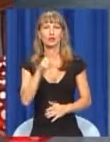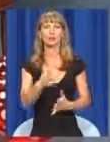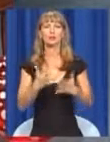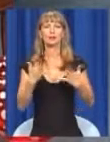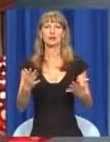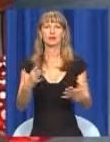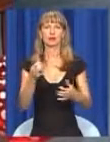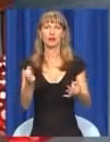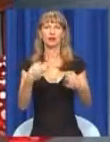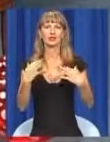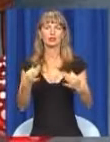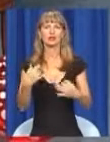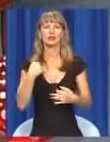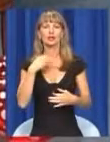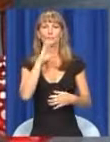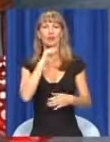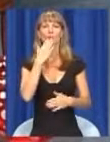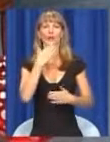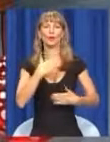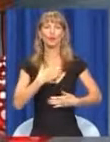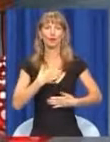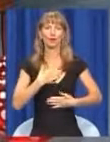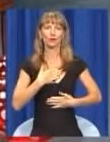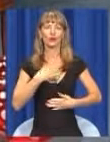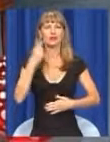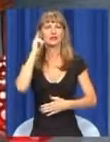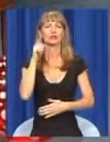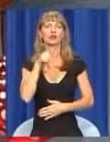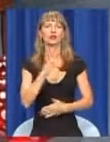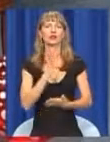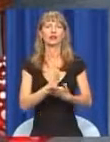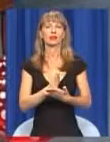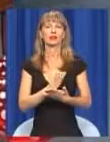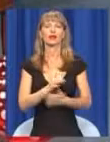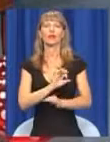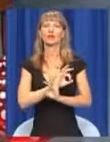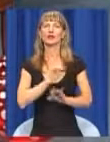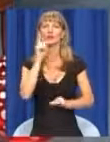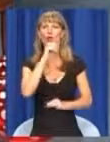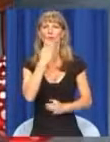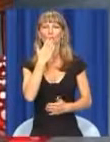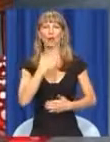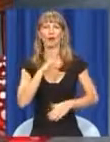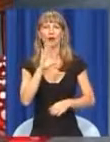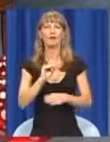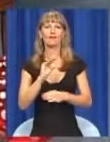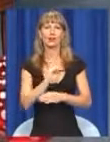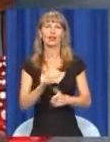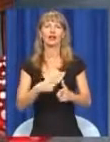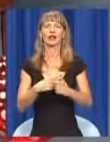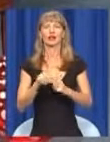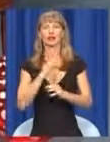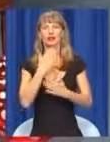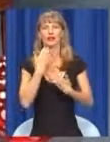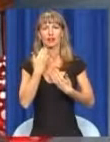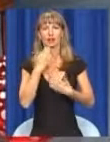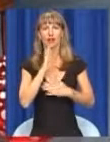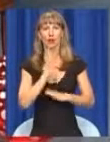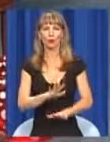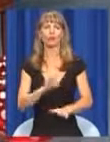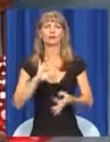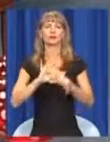мене розкажеш, тому що я собачок полюбляю. Ну, як, да, от полюблю, знаю, що вони є прикольні, маленькі, велички, люблять гавкати або не люблять гавкати. Але більш детально